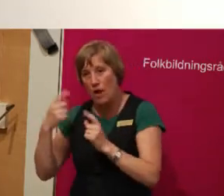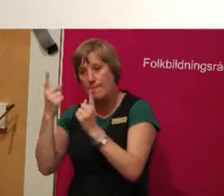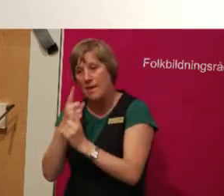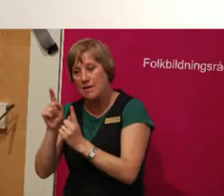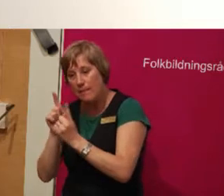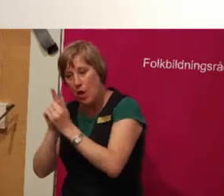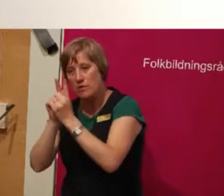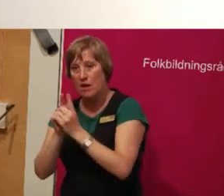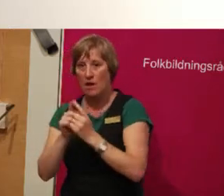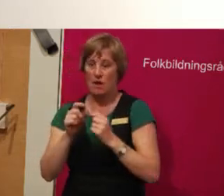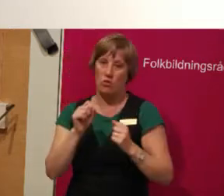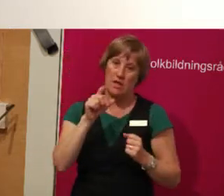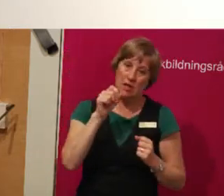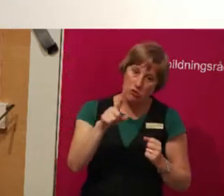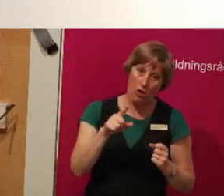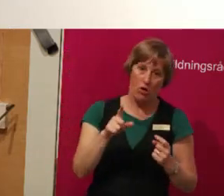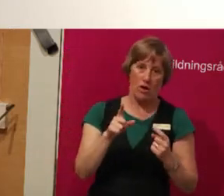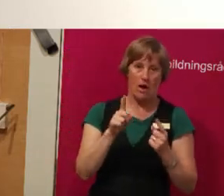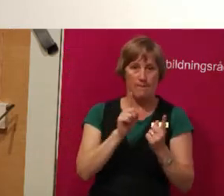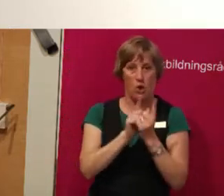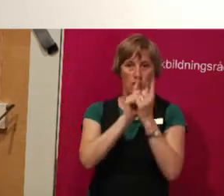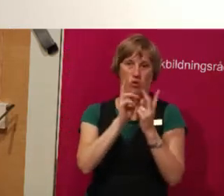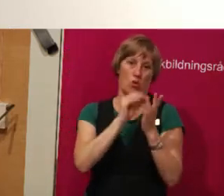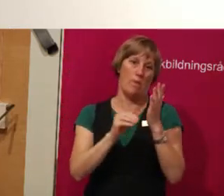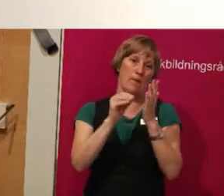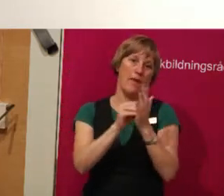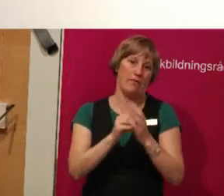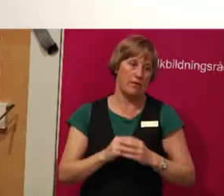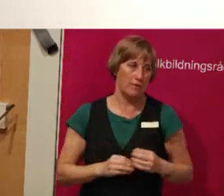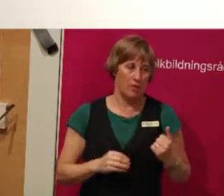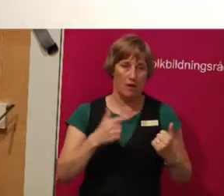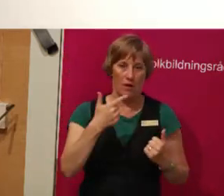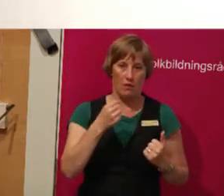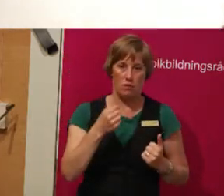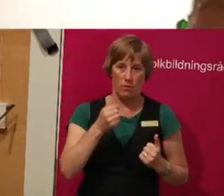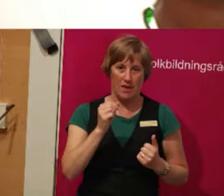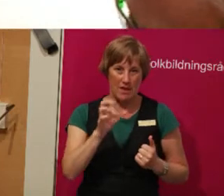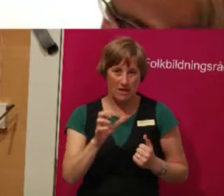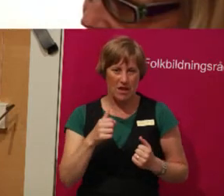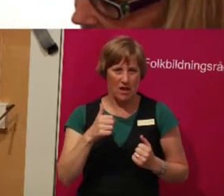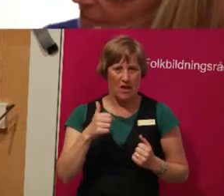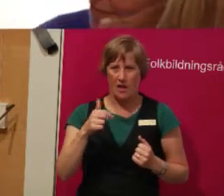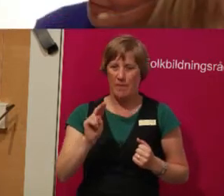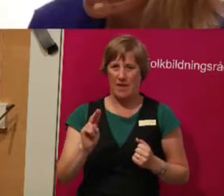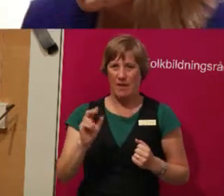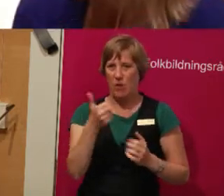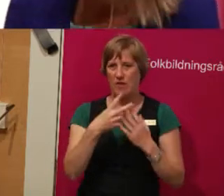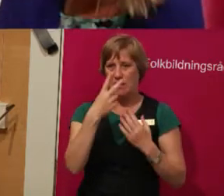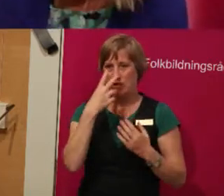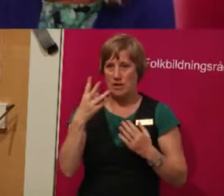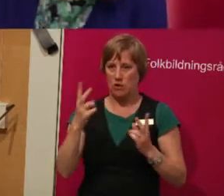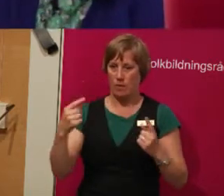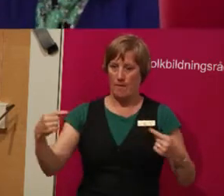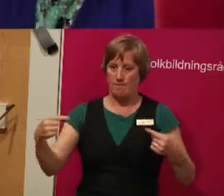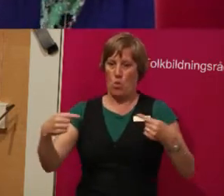med det som ett komplement och så, men vi ska inte ta bort det personliga mötet, det tycker jag inte. Tobias? Jag är inte säker på att man ska se en motsättning där. Precis som vi sa här